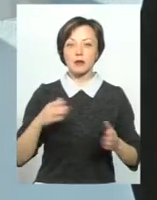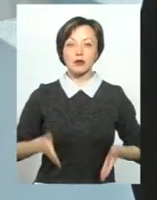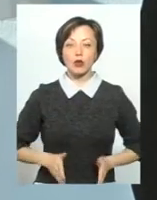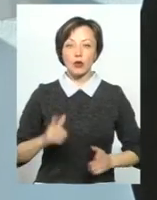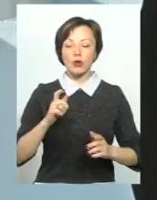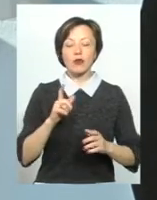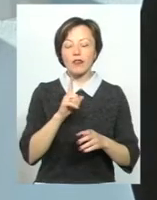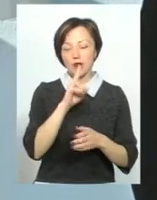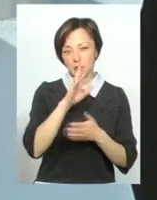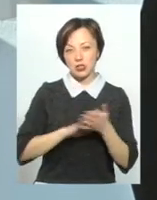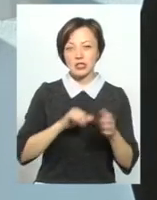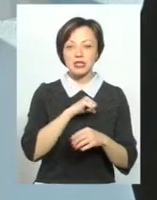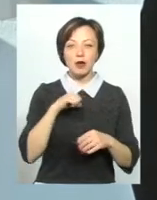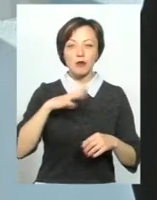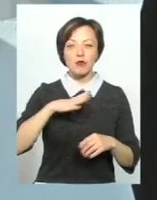університету